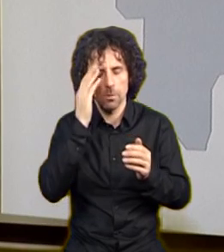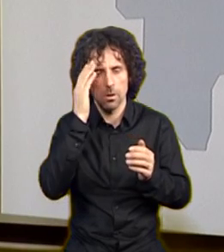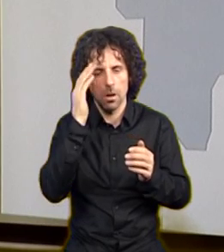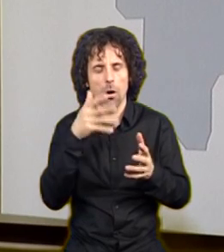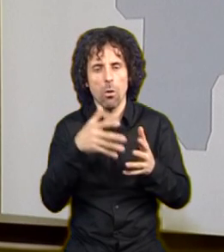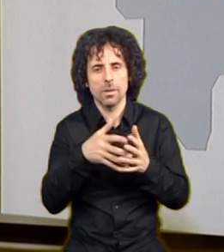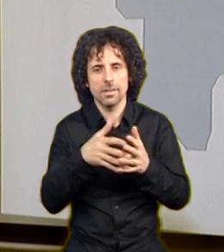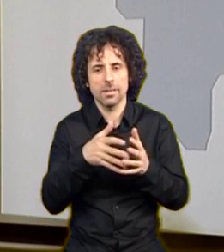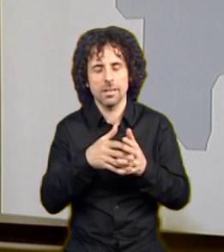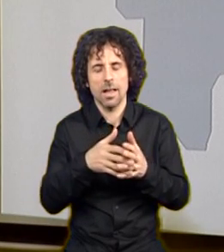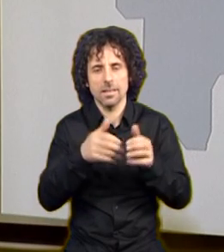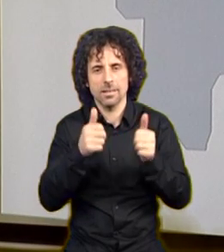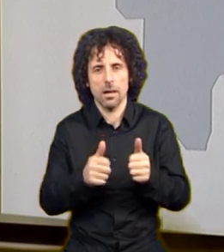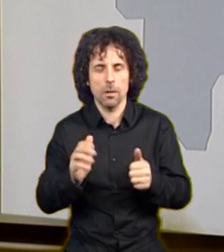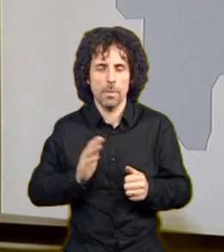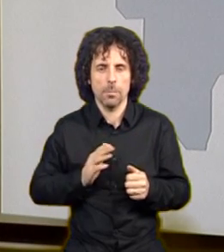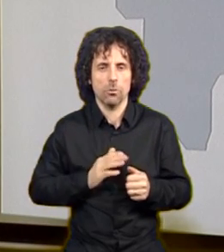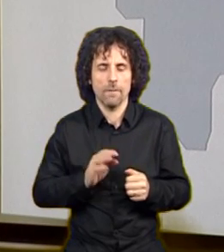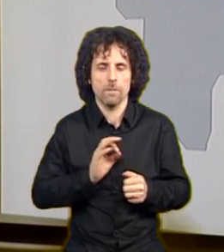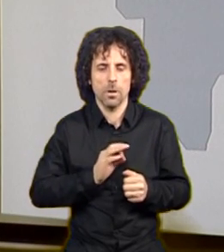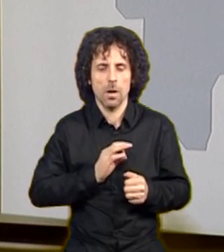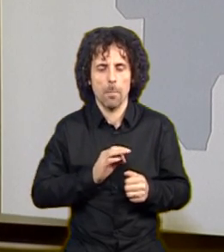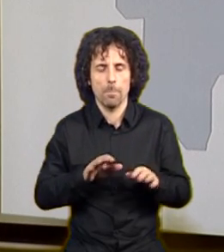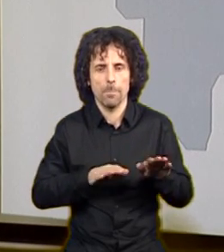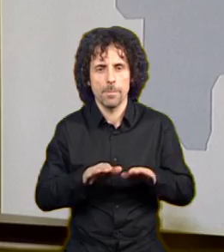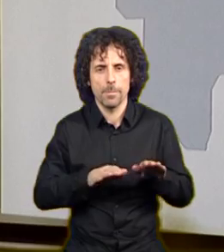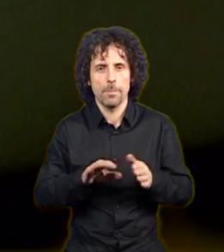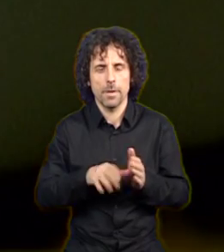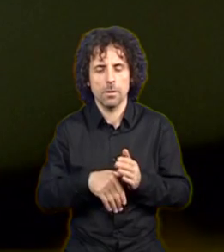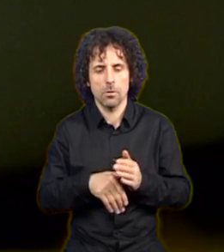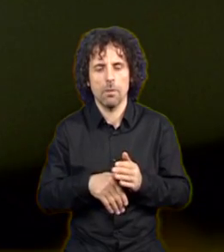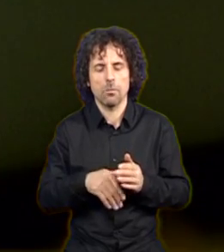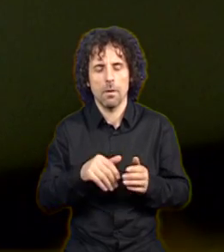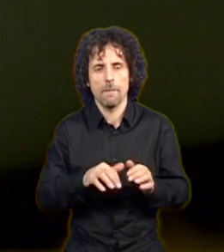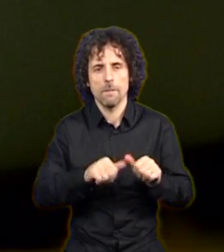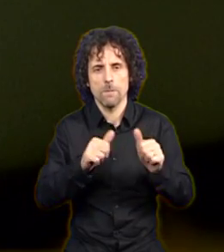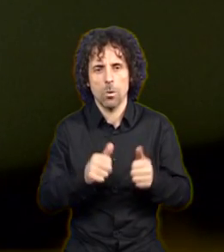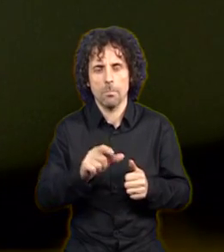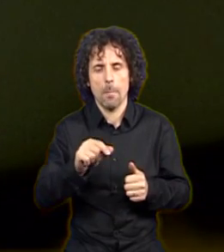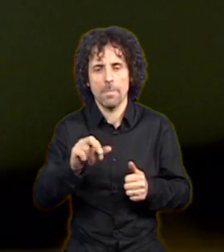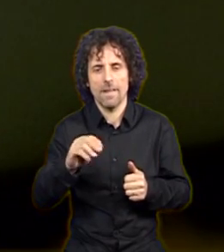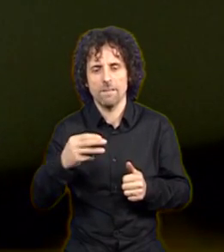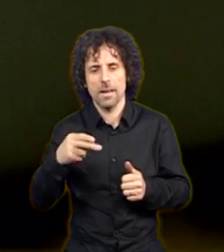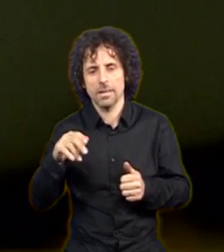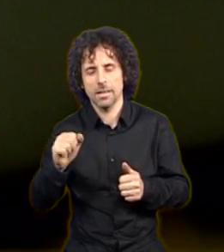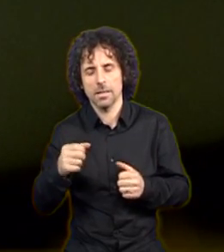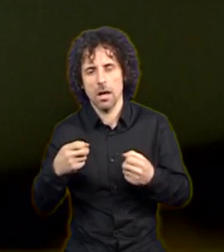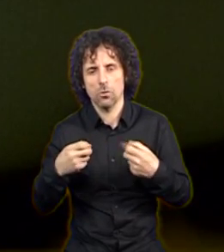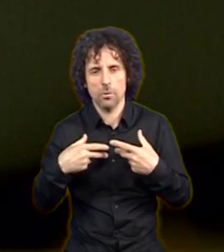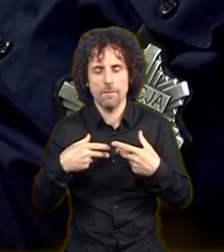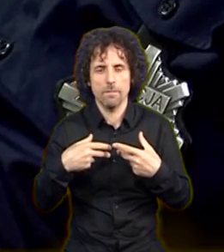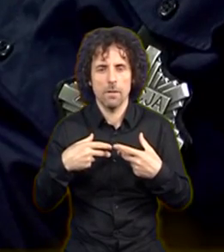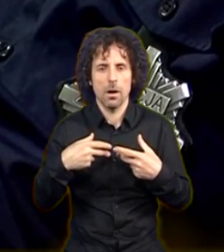potrzebne mieszkańcom do oceny stanu bezpieczeństwa w swojej miejscowości. To forma prewencji, podkreśla szef zabrzańskiej